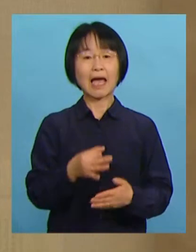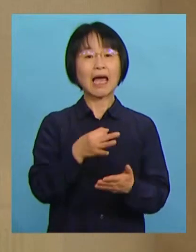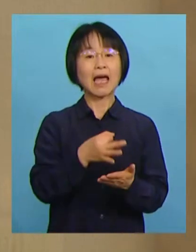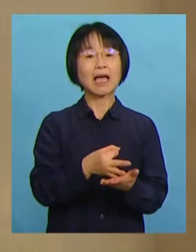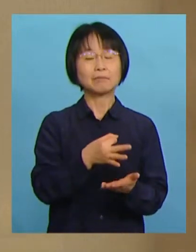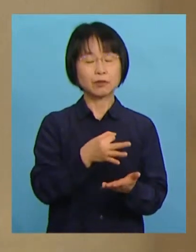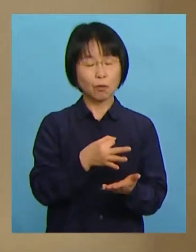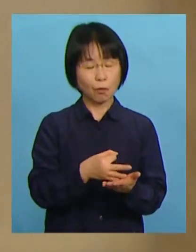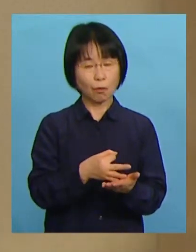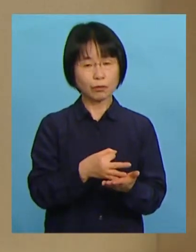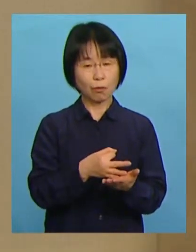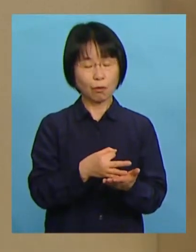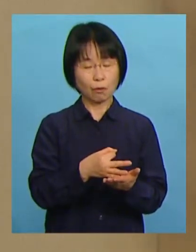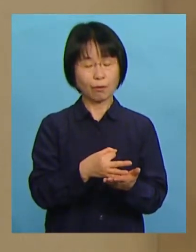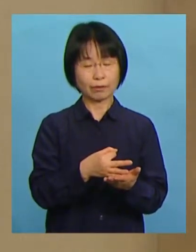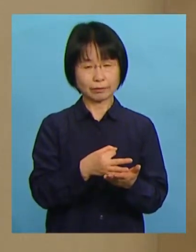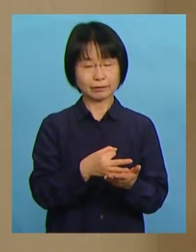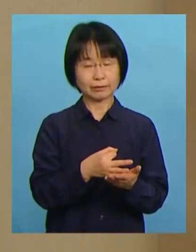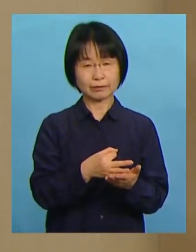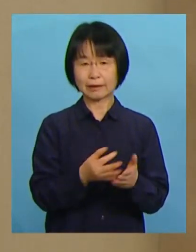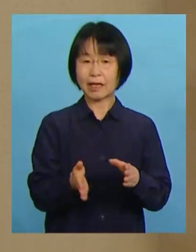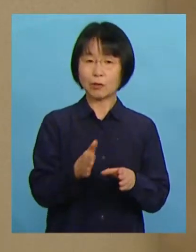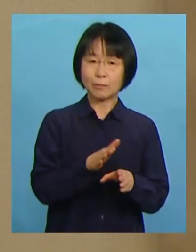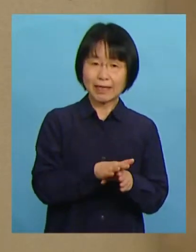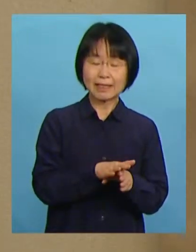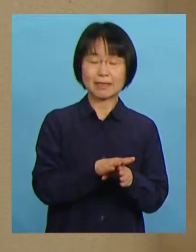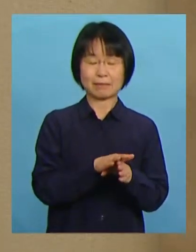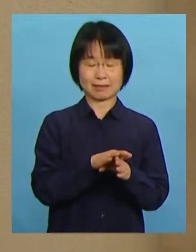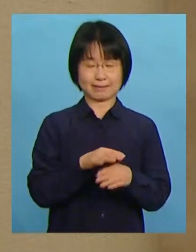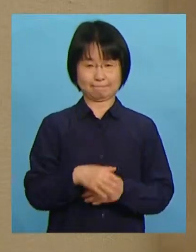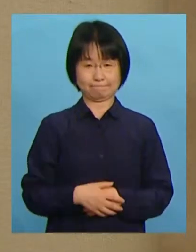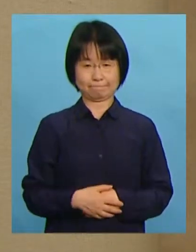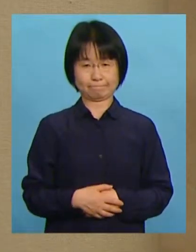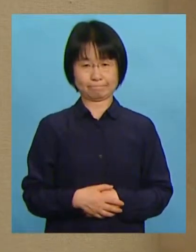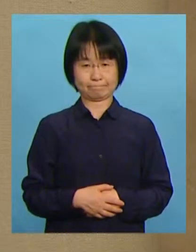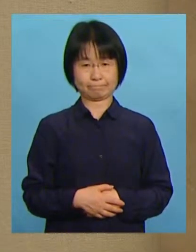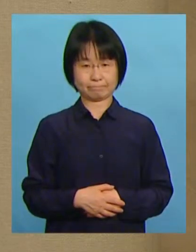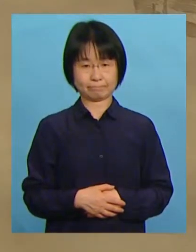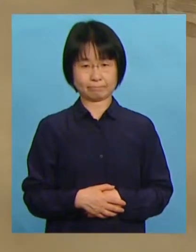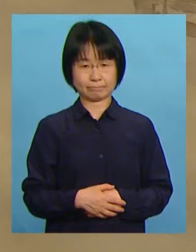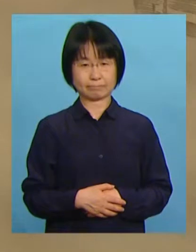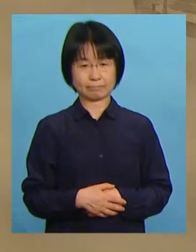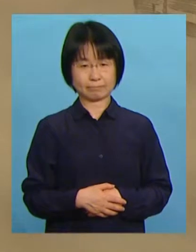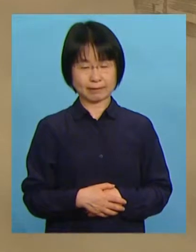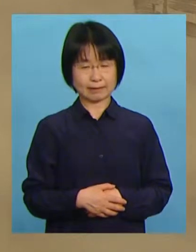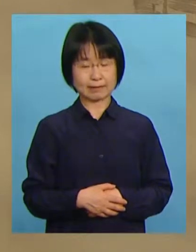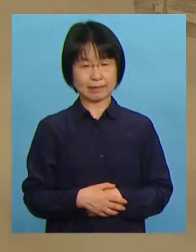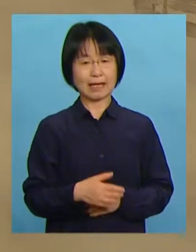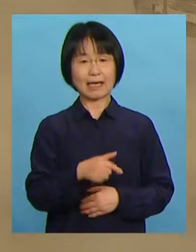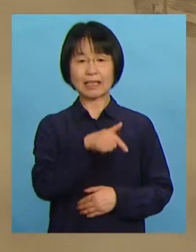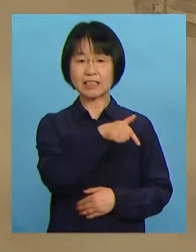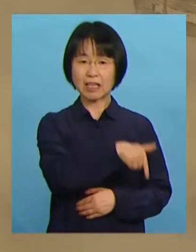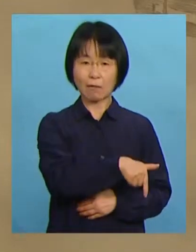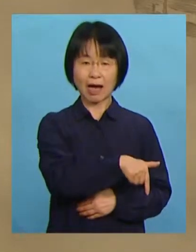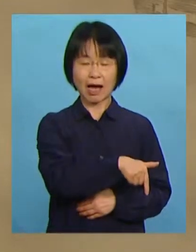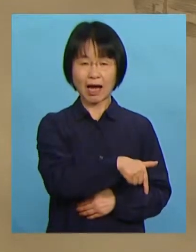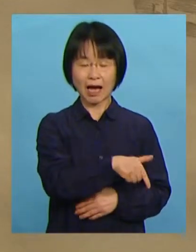語られるタイプの格になります。はい、一番下は創業者の絵が描かれています